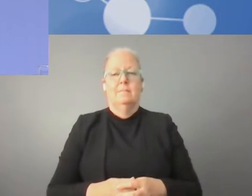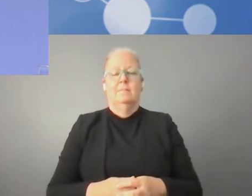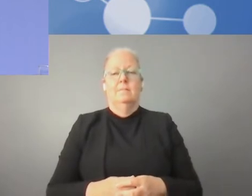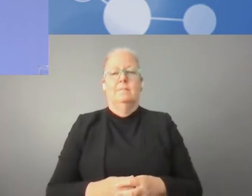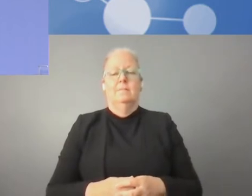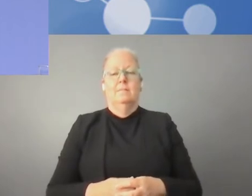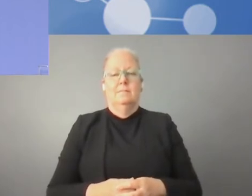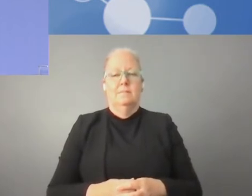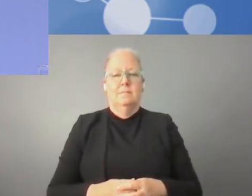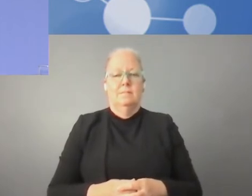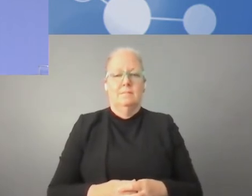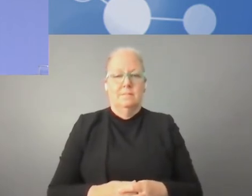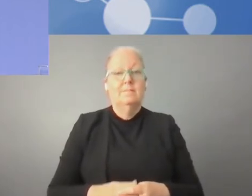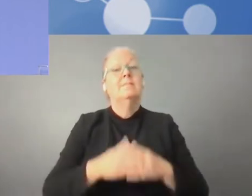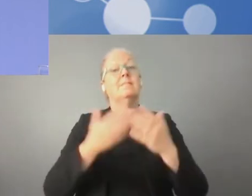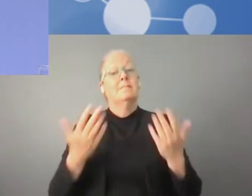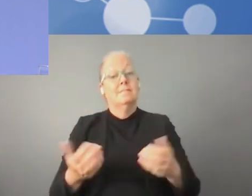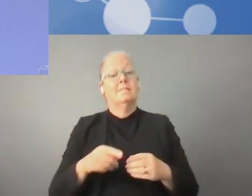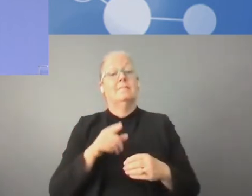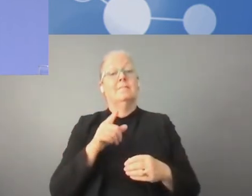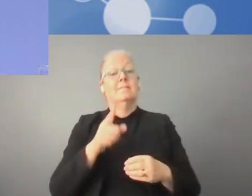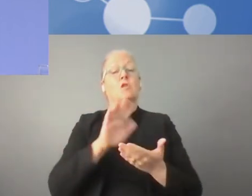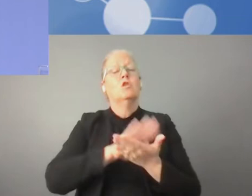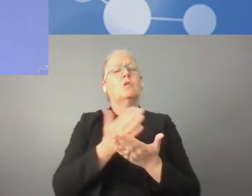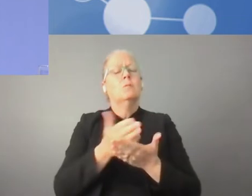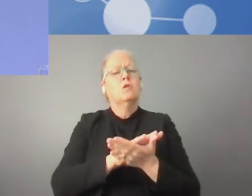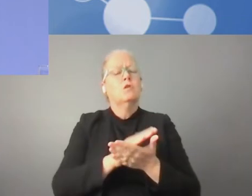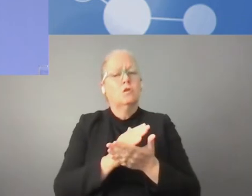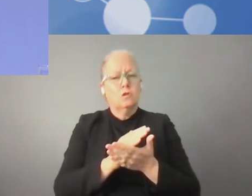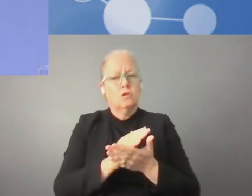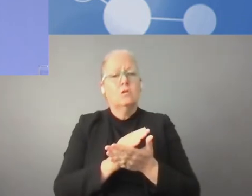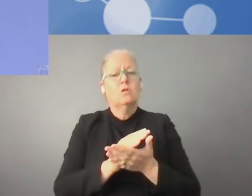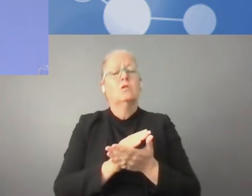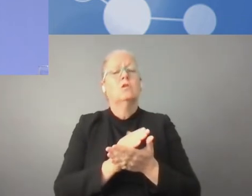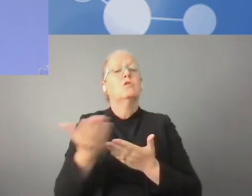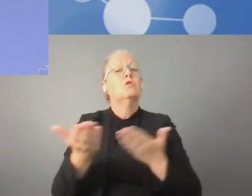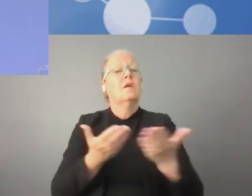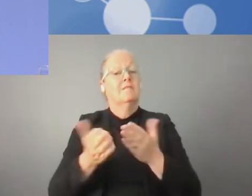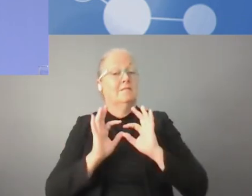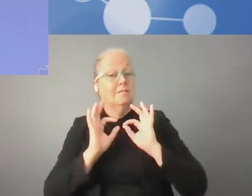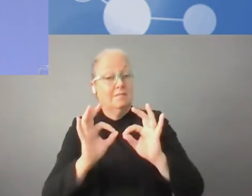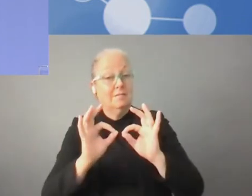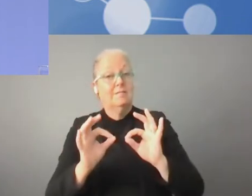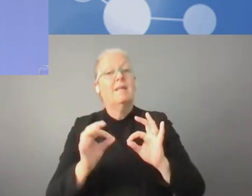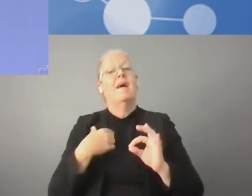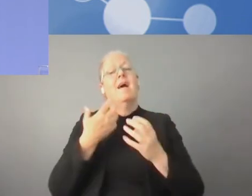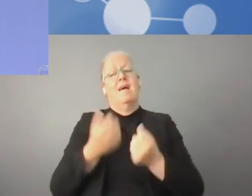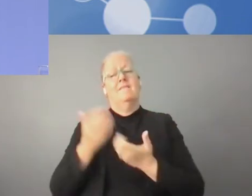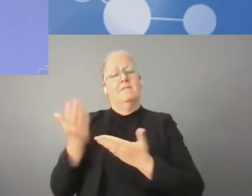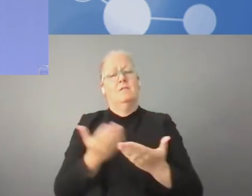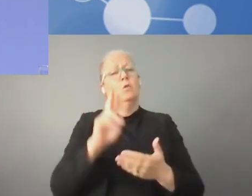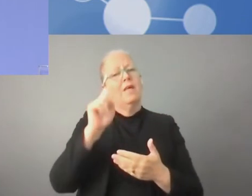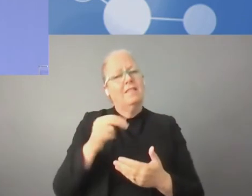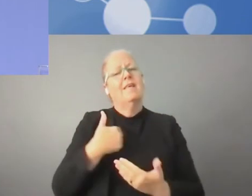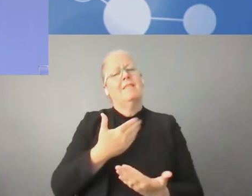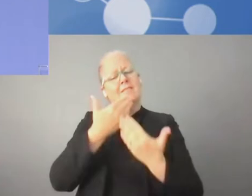今天我们有联合国接待，所以这就是为什么我们可以通过翻译进行，而且这